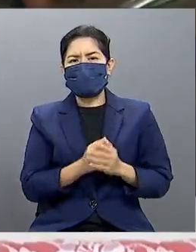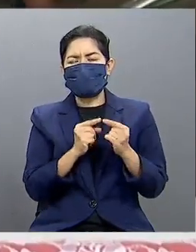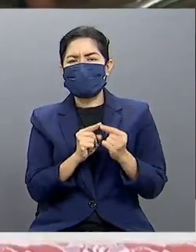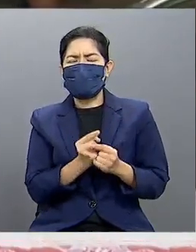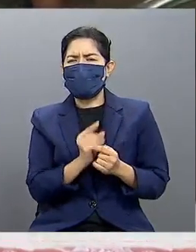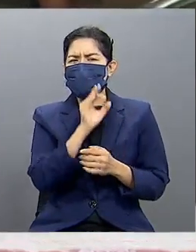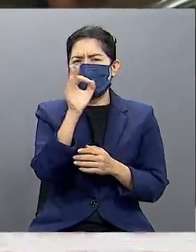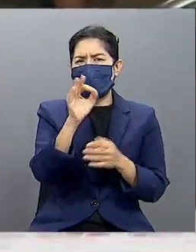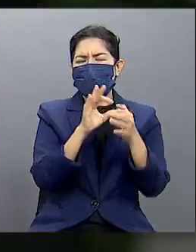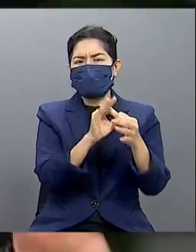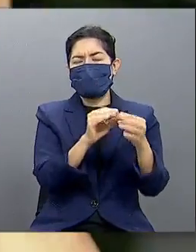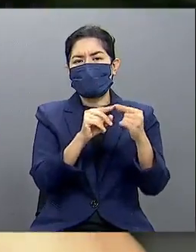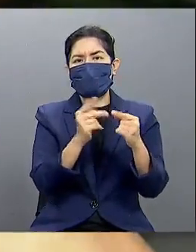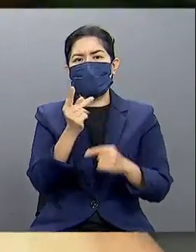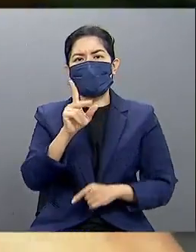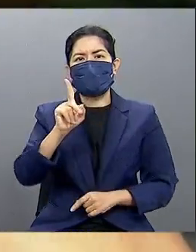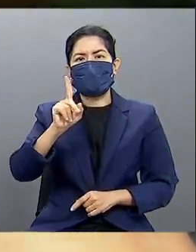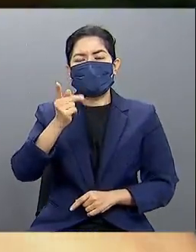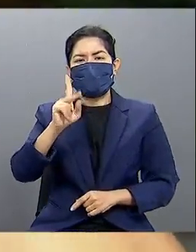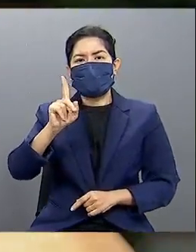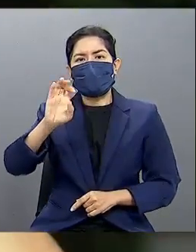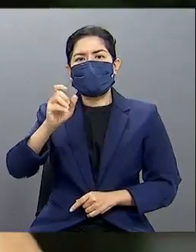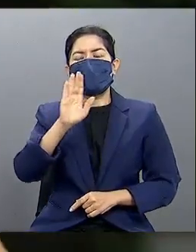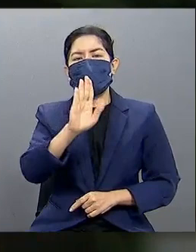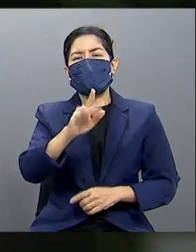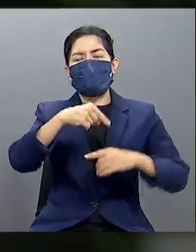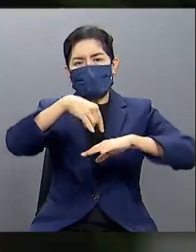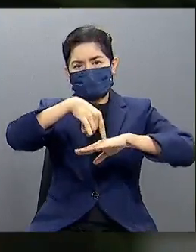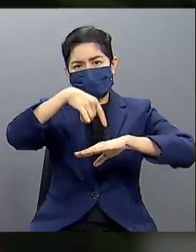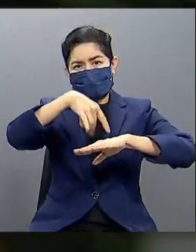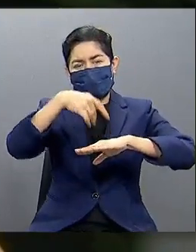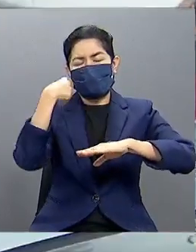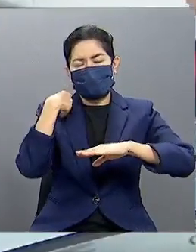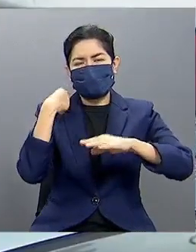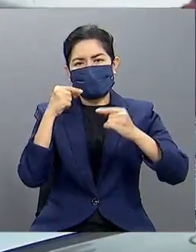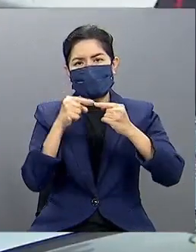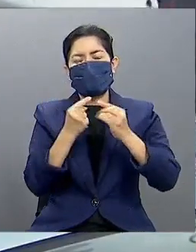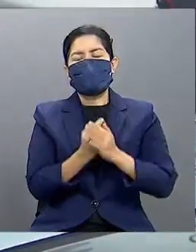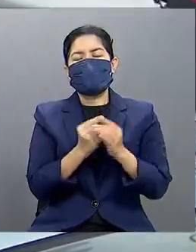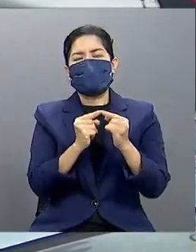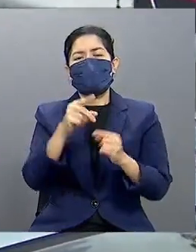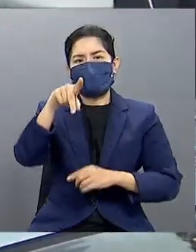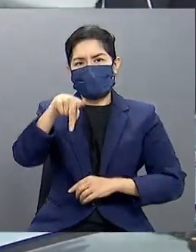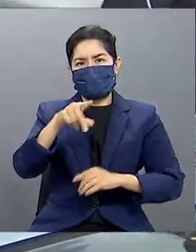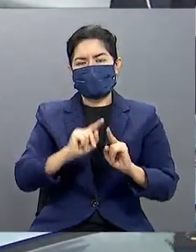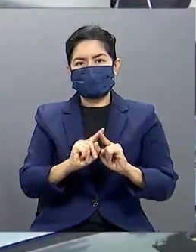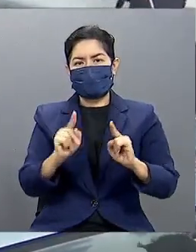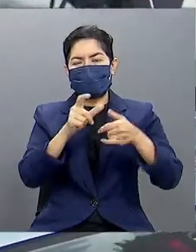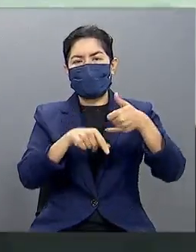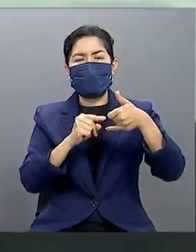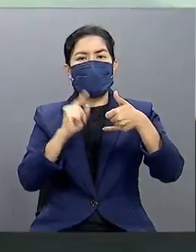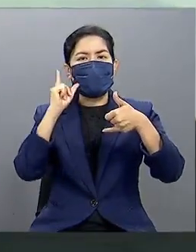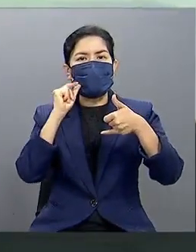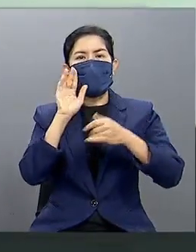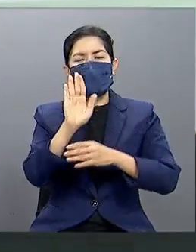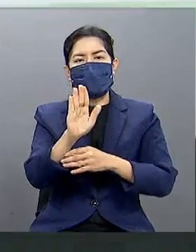ดาให้เป็นคดีพิเศษแต่นางพนิดาศิรยุทธโยธินแม่ของแตงโมไม่ต้องการจะ